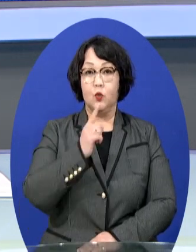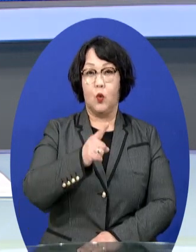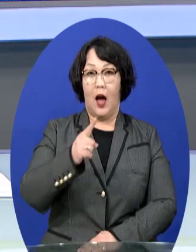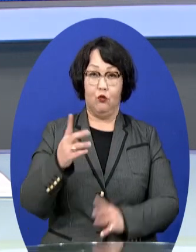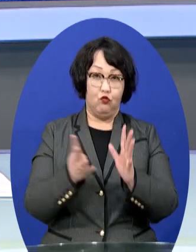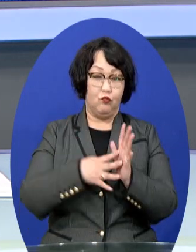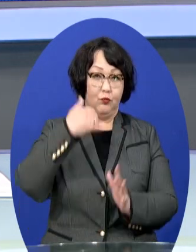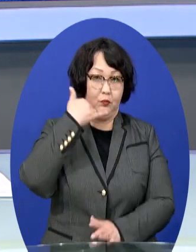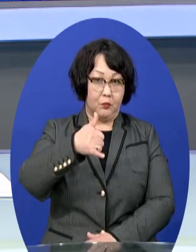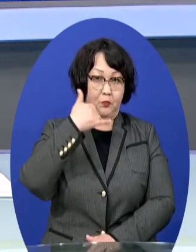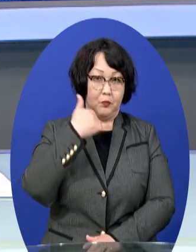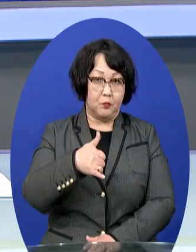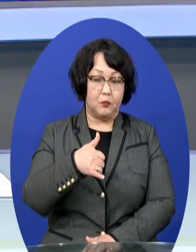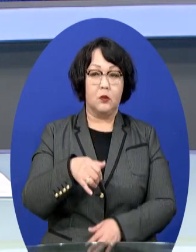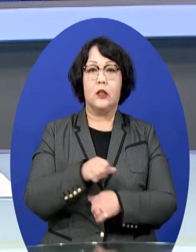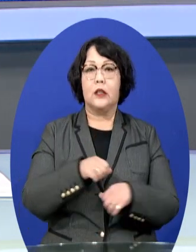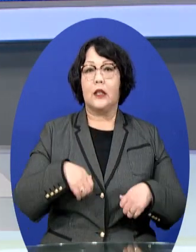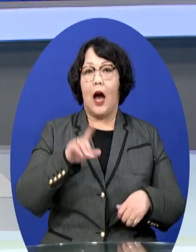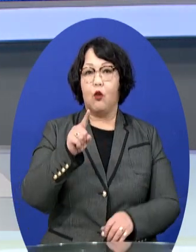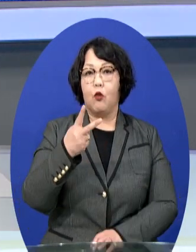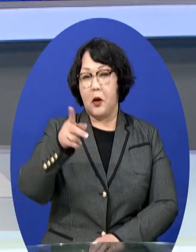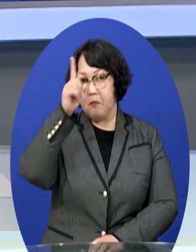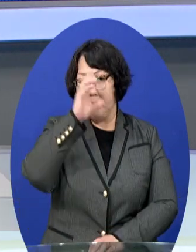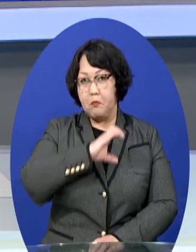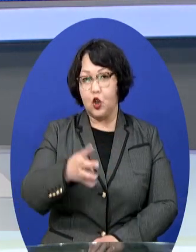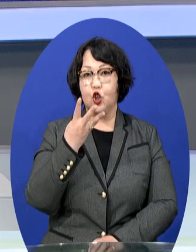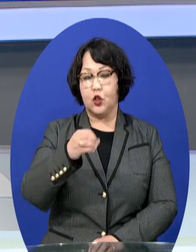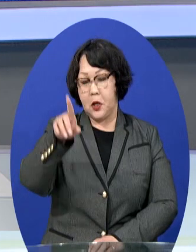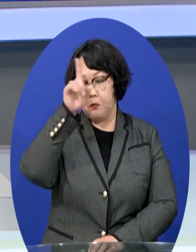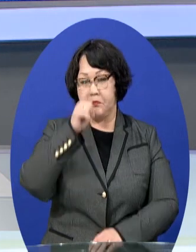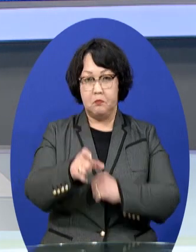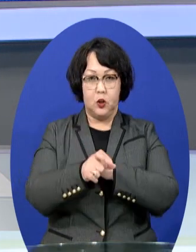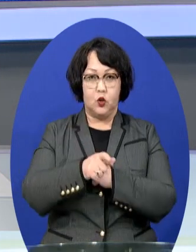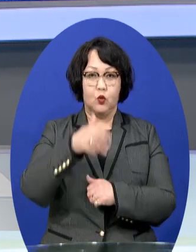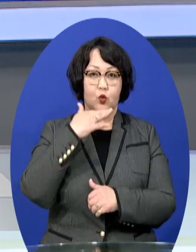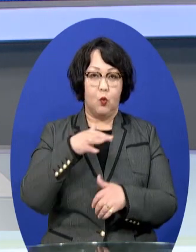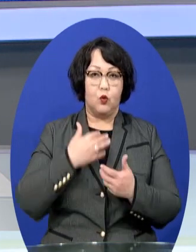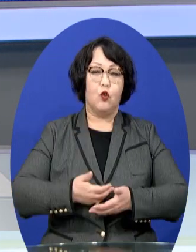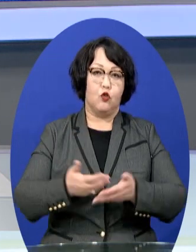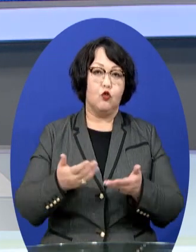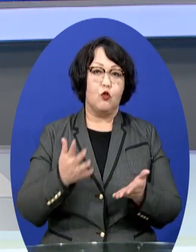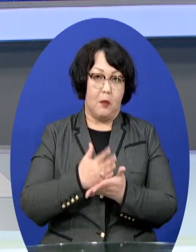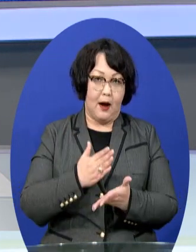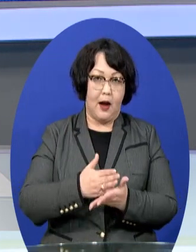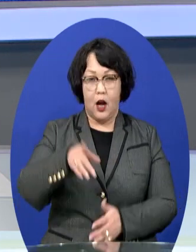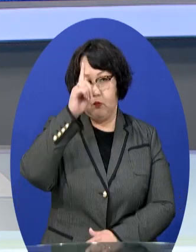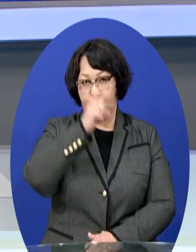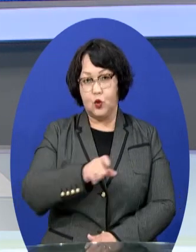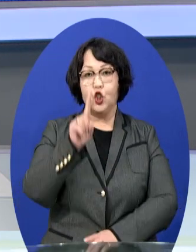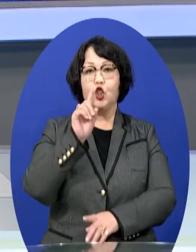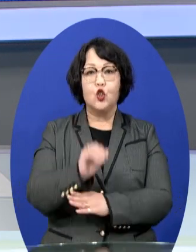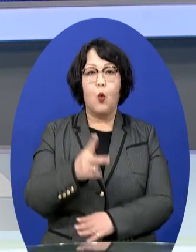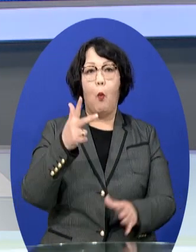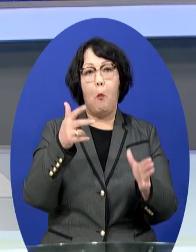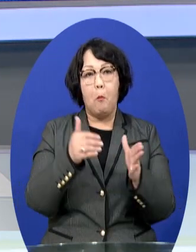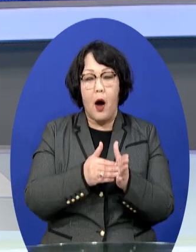119 тусгай дугаартай хандсан иргэдэд 12 эмнэлгийн 40 орчим эмч мэрэгжлийн зөвлөгөө өгч байгаа юм байна. Эмч нараа хоногтоон 3000